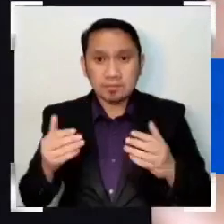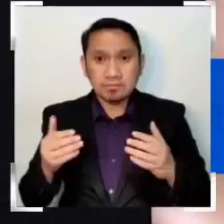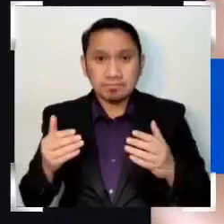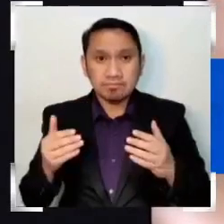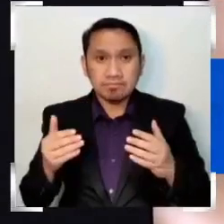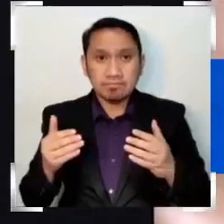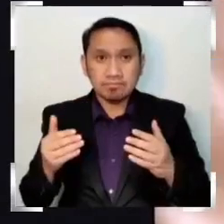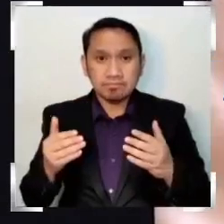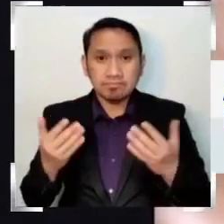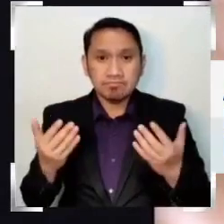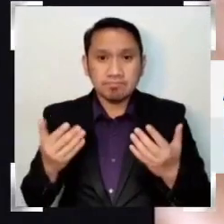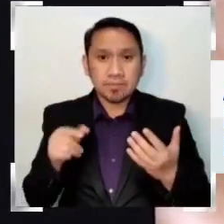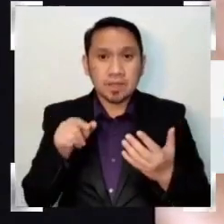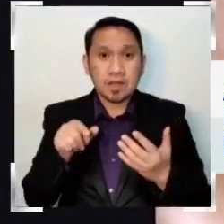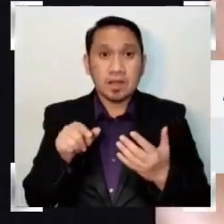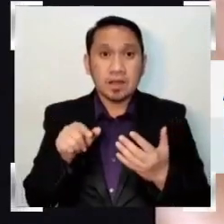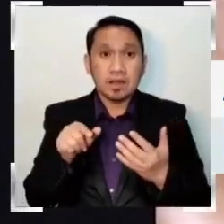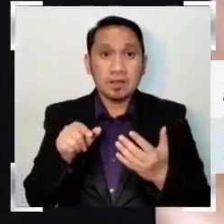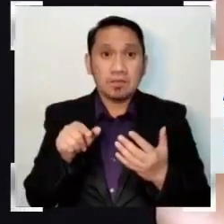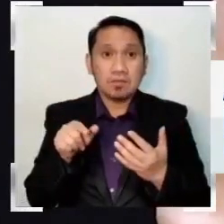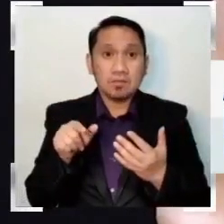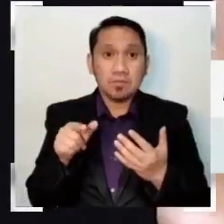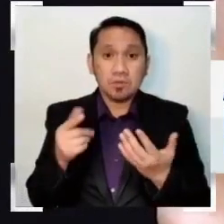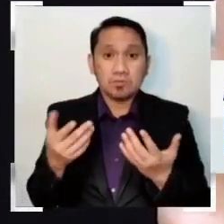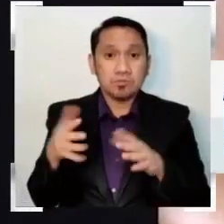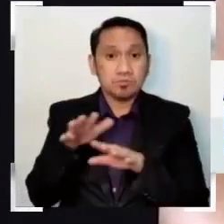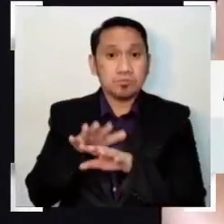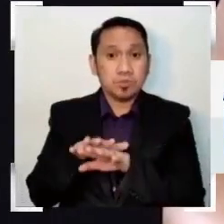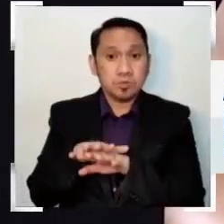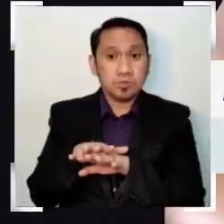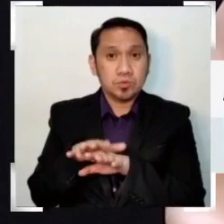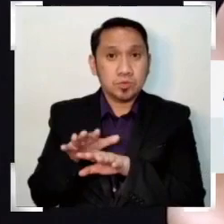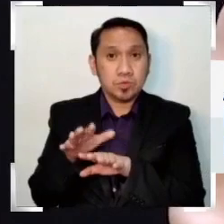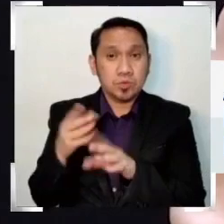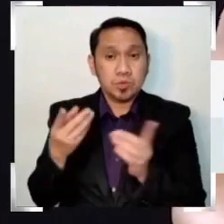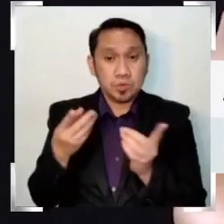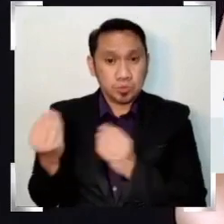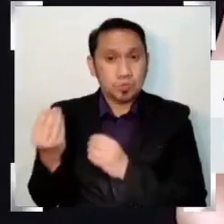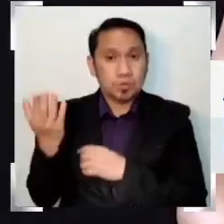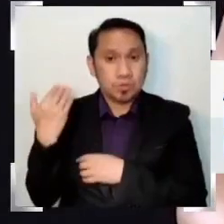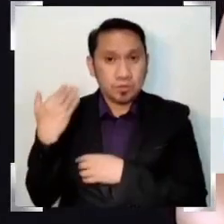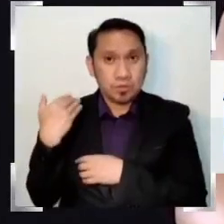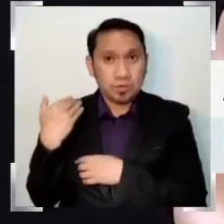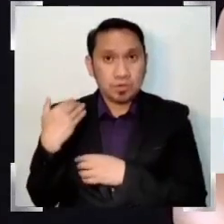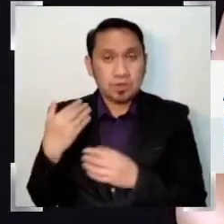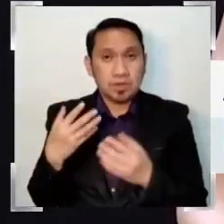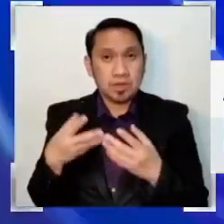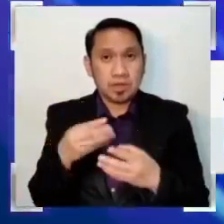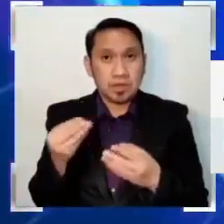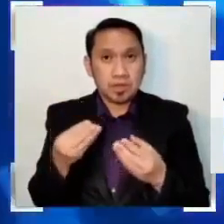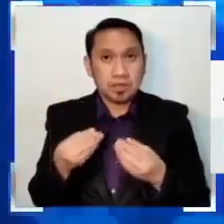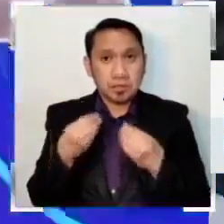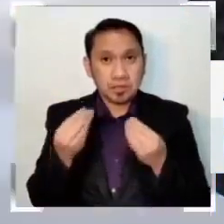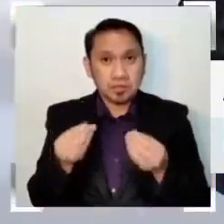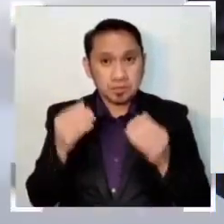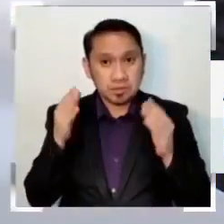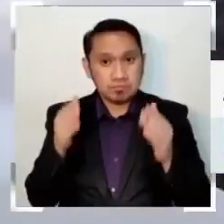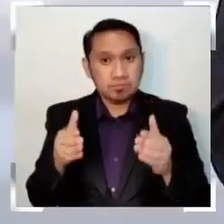we can redo it again that the joint patrols that we have done can be also be given attentions by both countries.